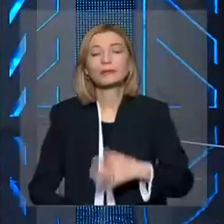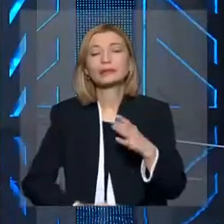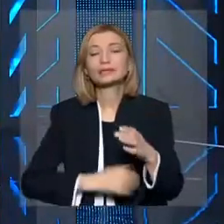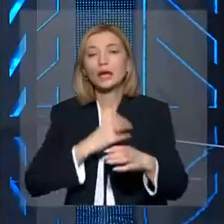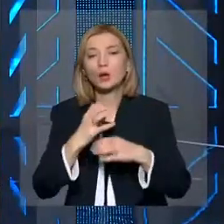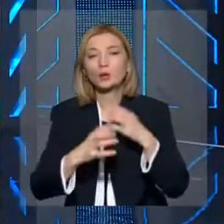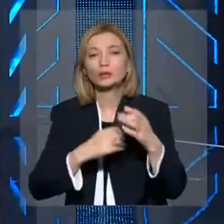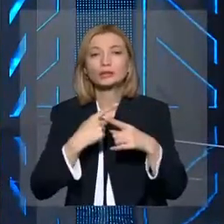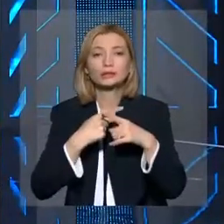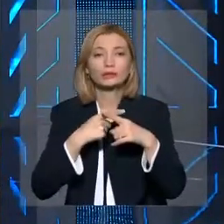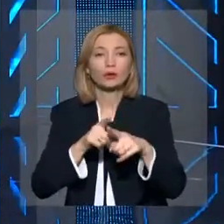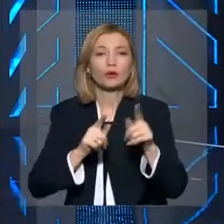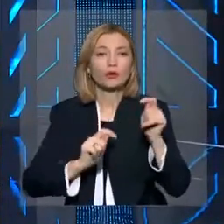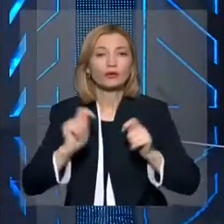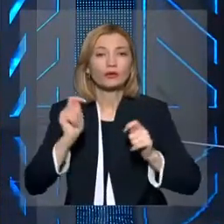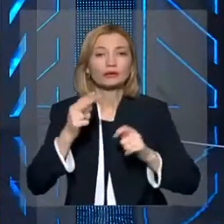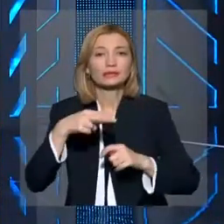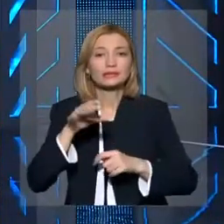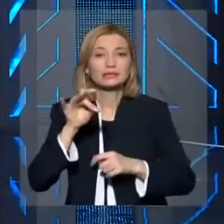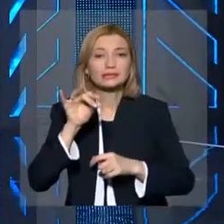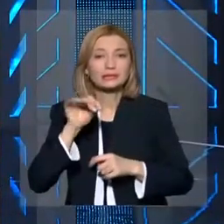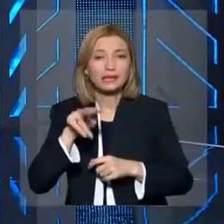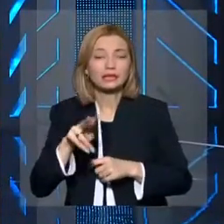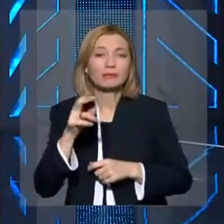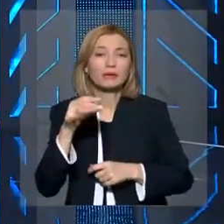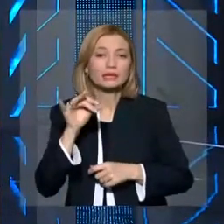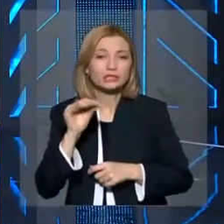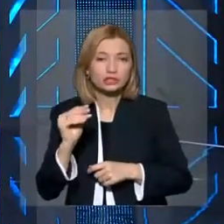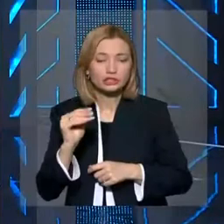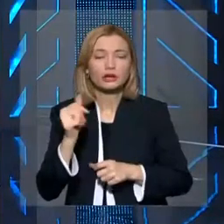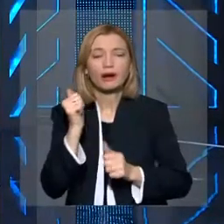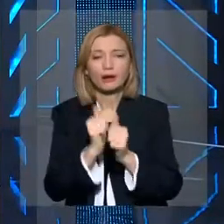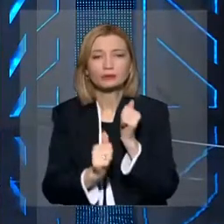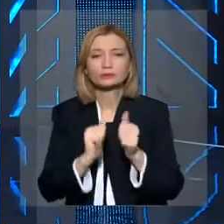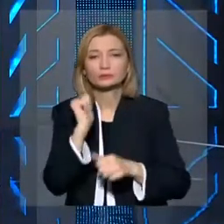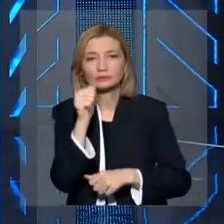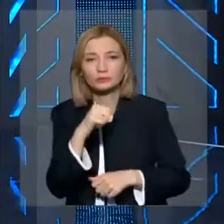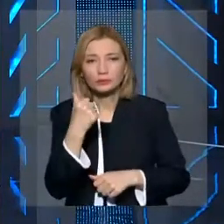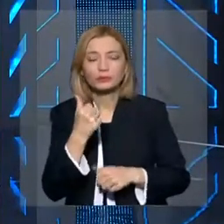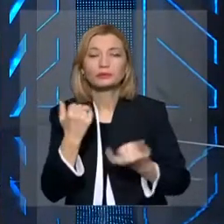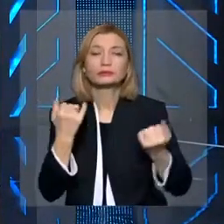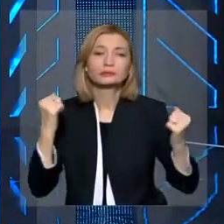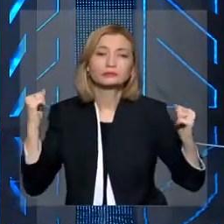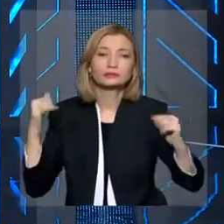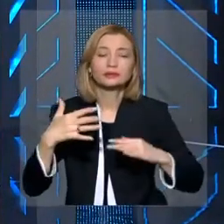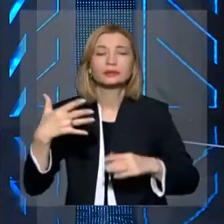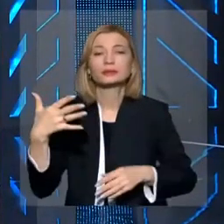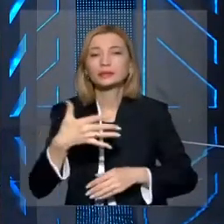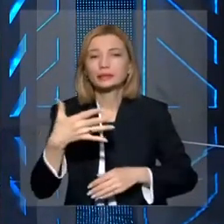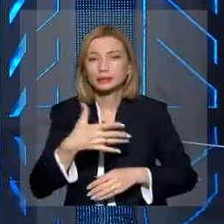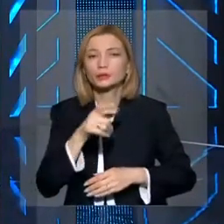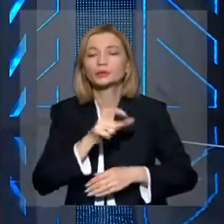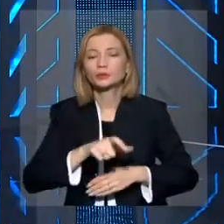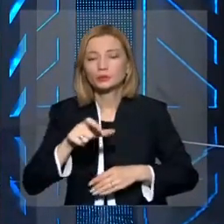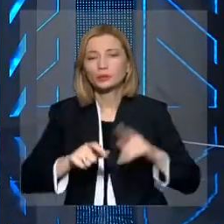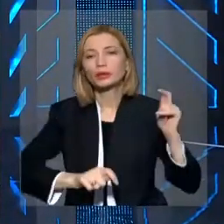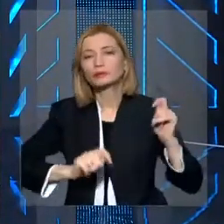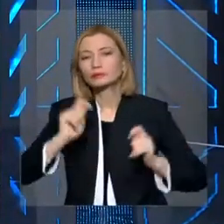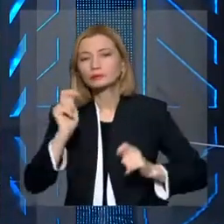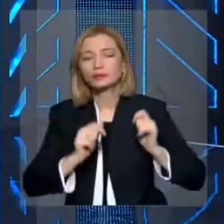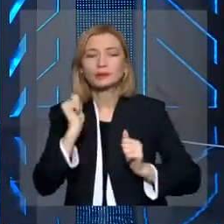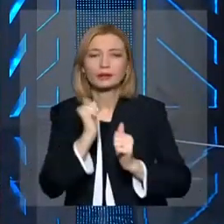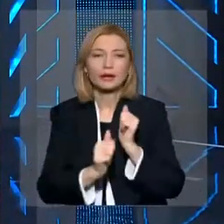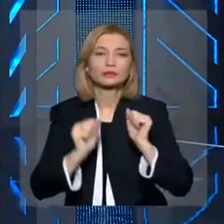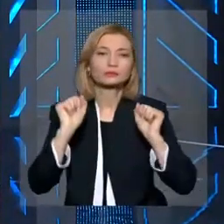Международный технологический форум Digital Bridge проходит ежегодно. В этот раз он собрал свыше 5000 гостей, где каждый